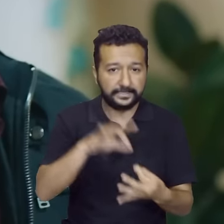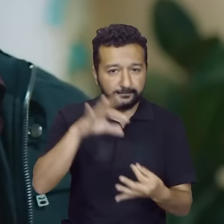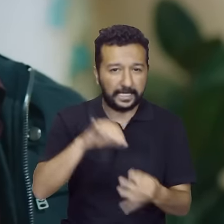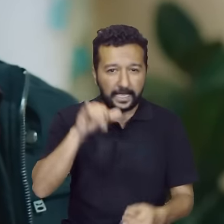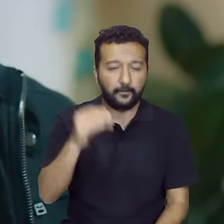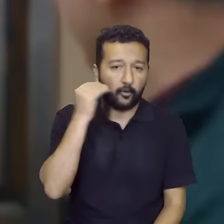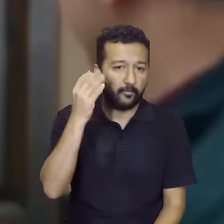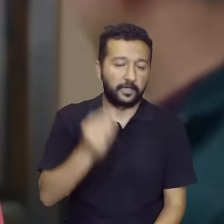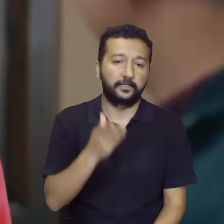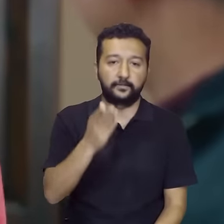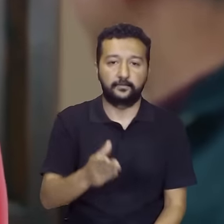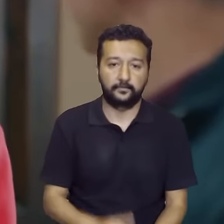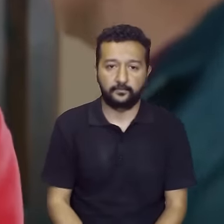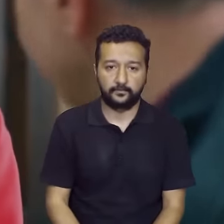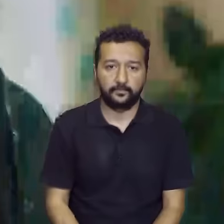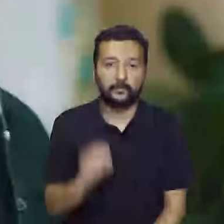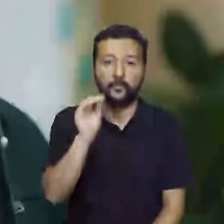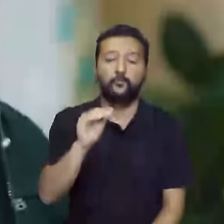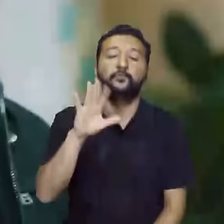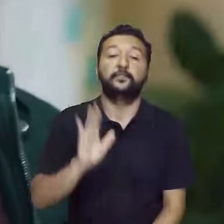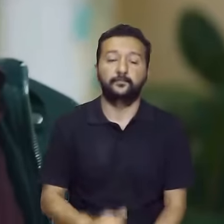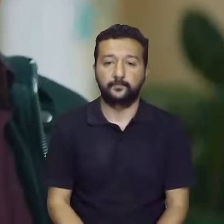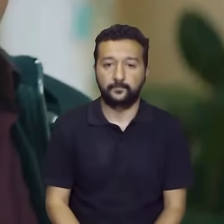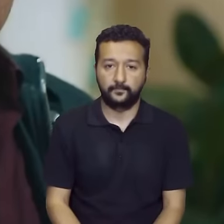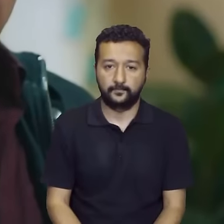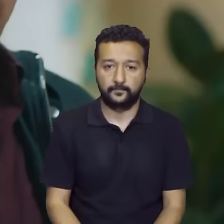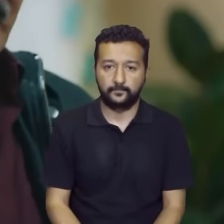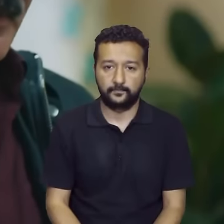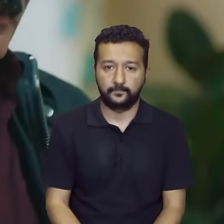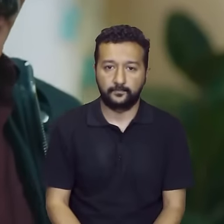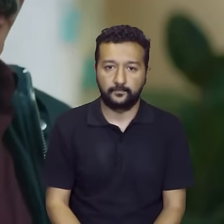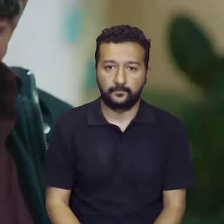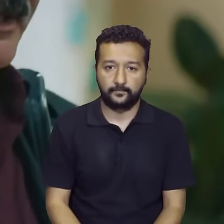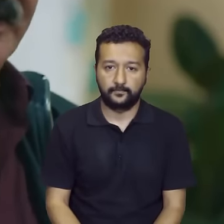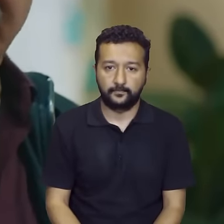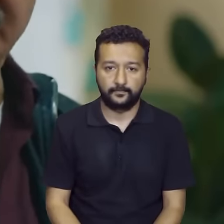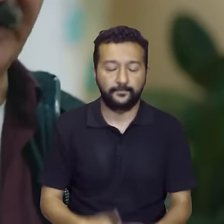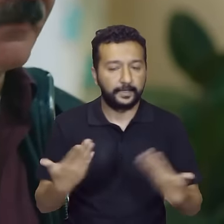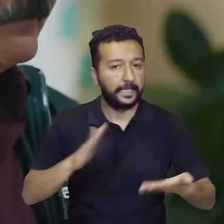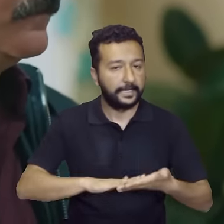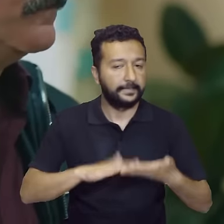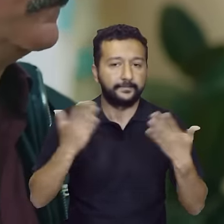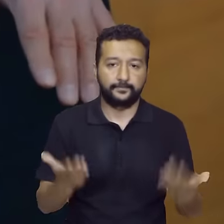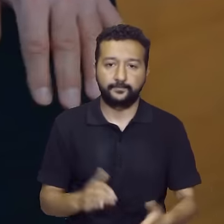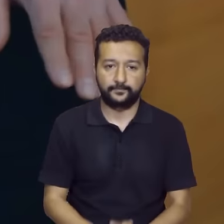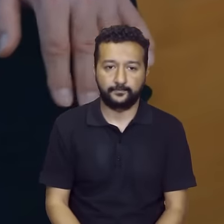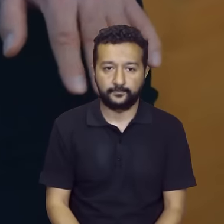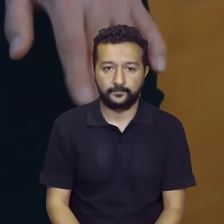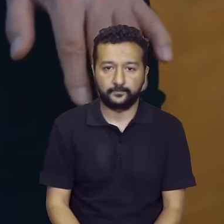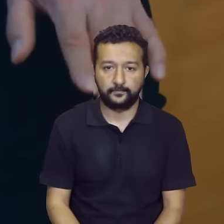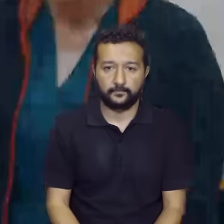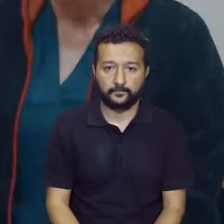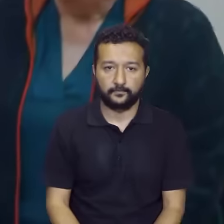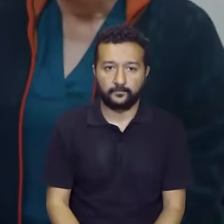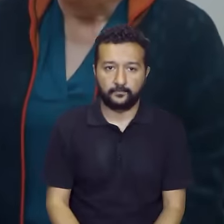şeyine bir tane öper ya. Öpmeyeceğim. Omuz silkti. Arkadaş ya. Adile'nin ayağıyla